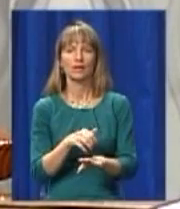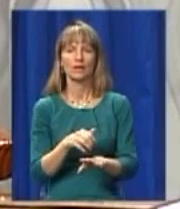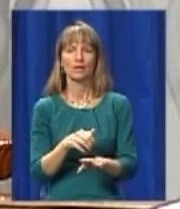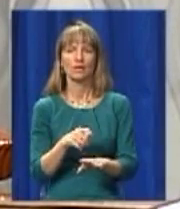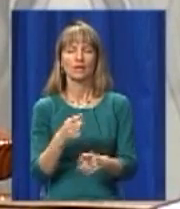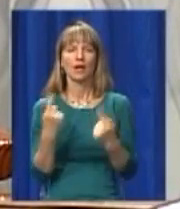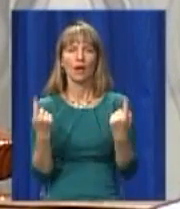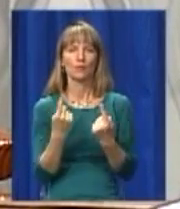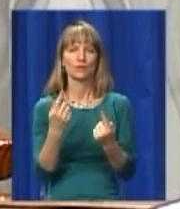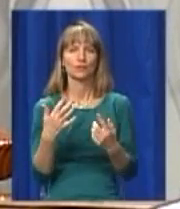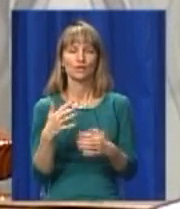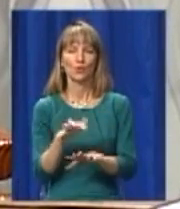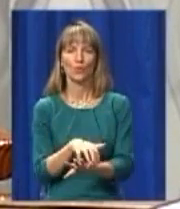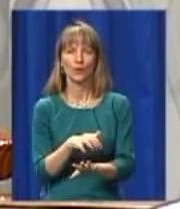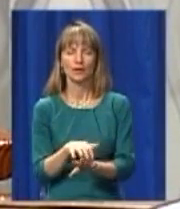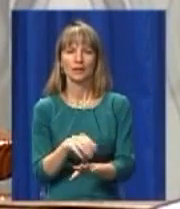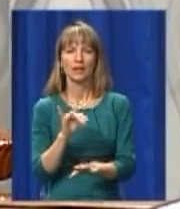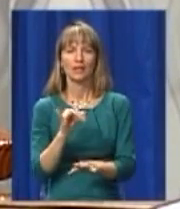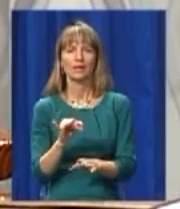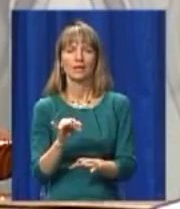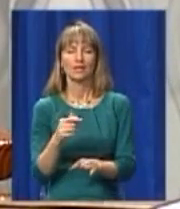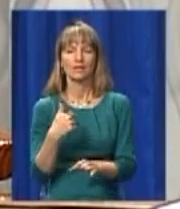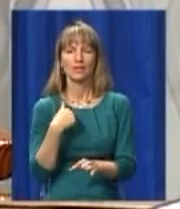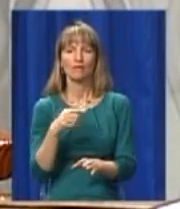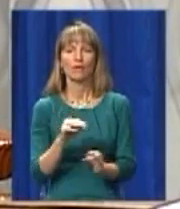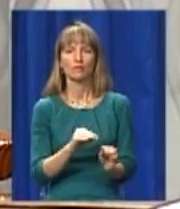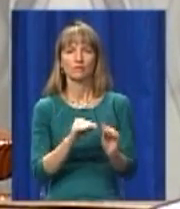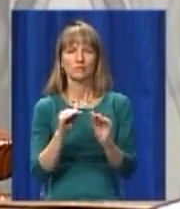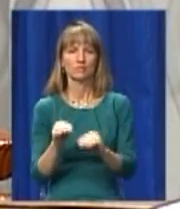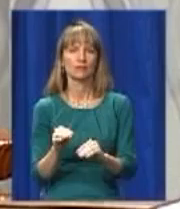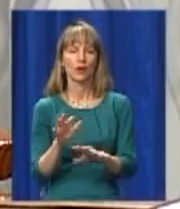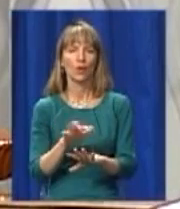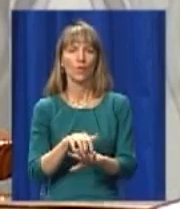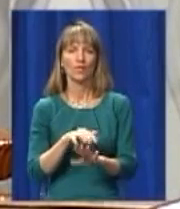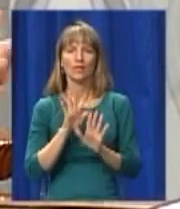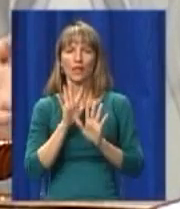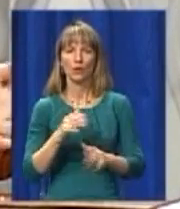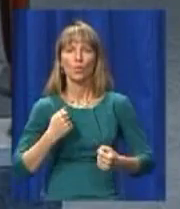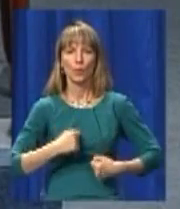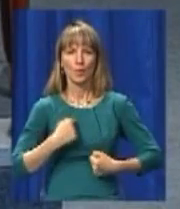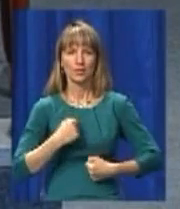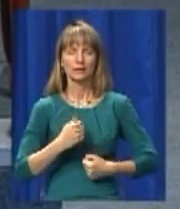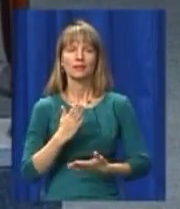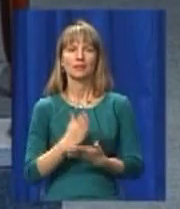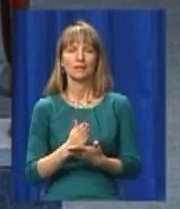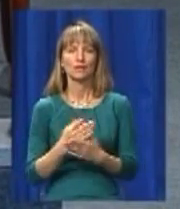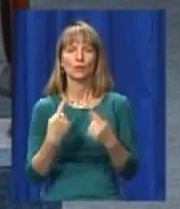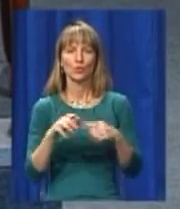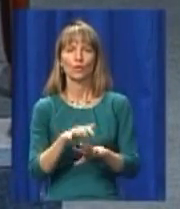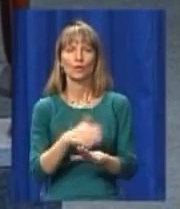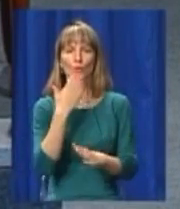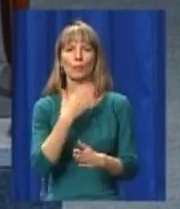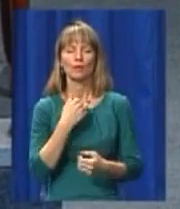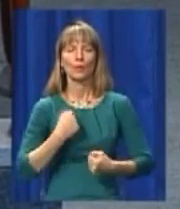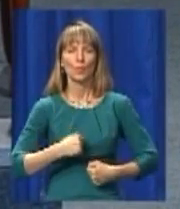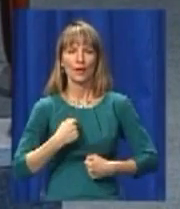он обыкновенный. И получается, я его положила в ванну. Естественно, коты не любят купаться. Нет, есть, конечно, некоторые коты, которые действительно любят